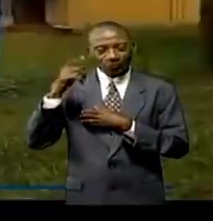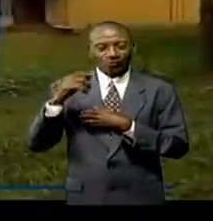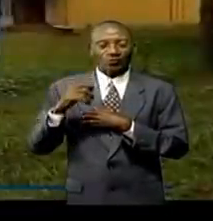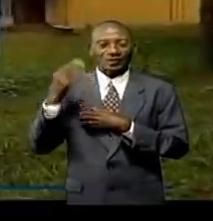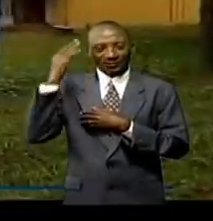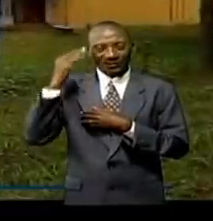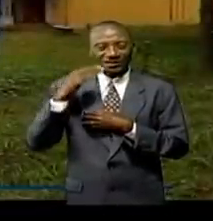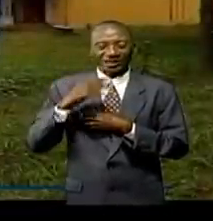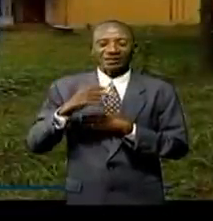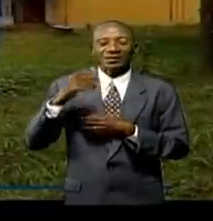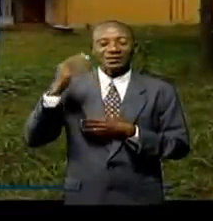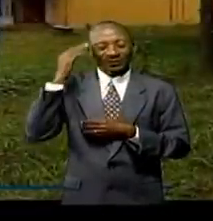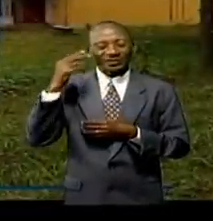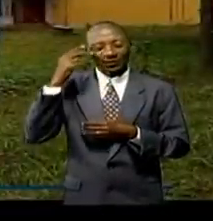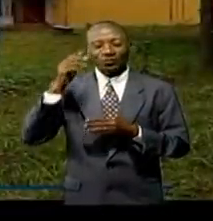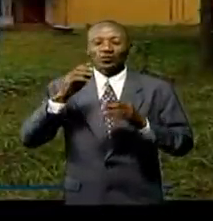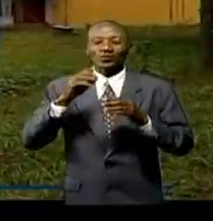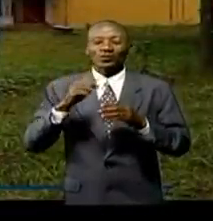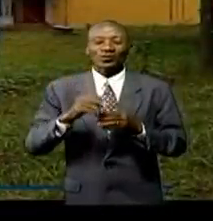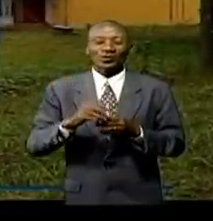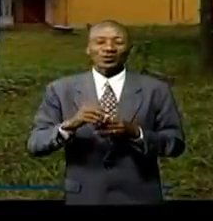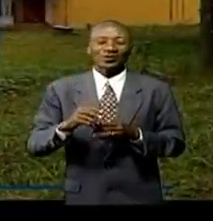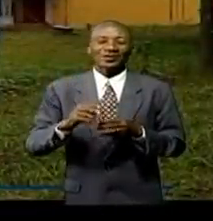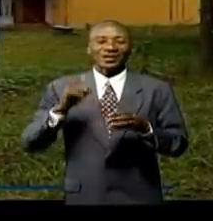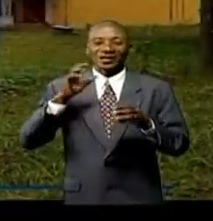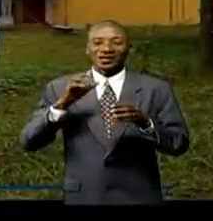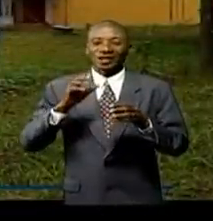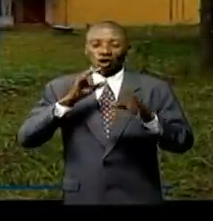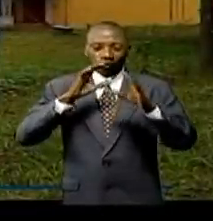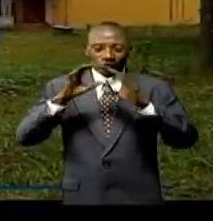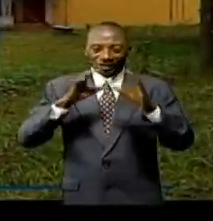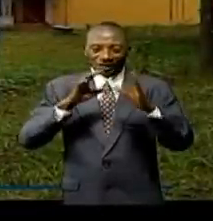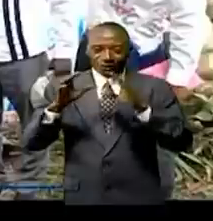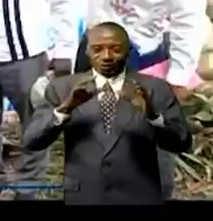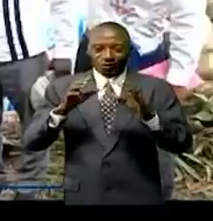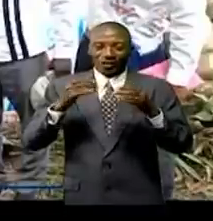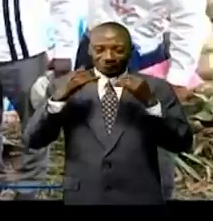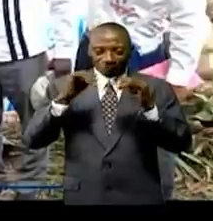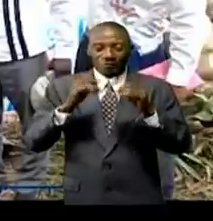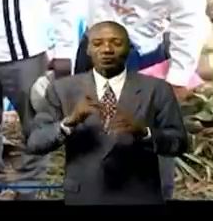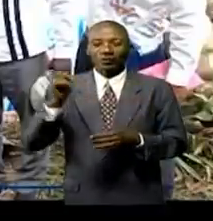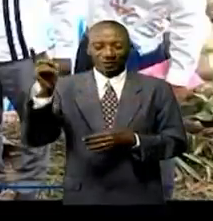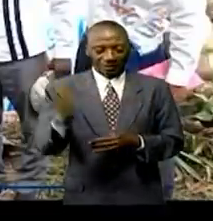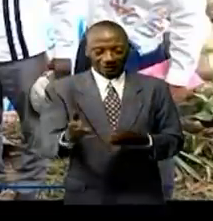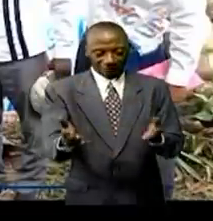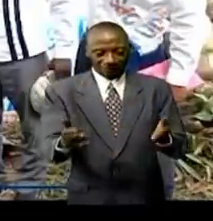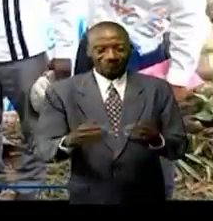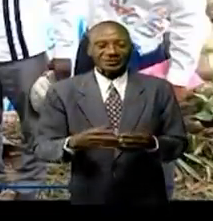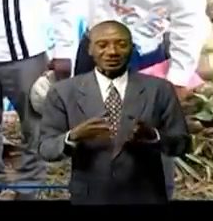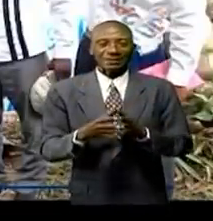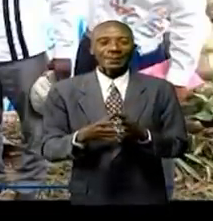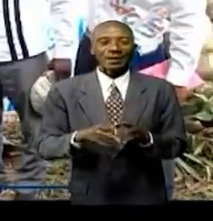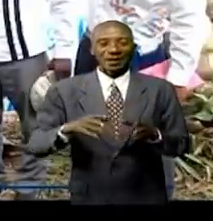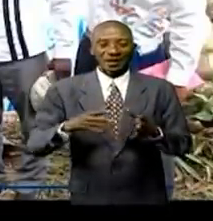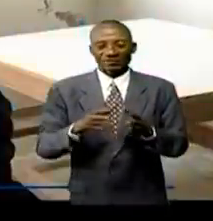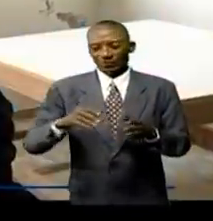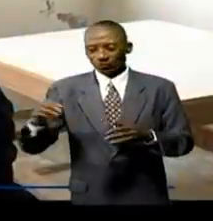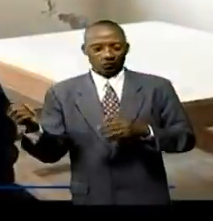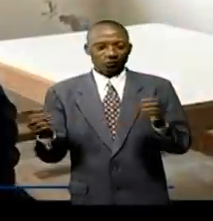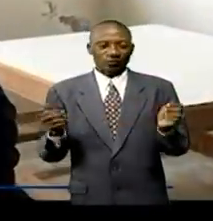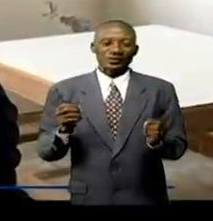debout du parti présidentiel L'Union pour la démocratie et le progrès social, IDPS en sigle, constituant l'échantillon de la